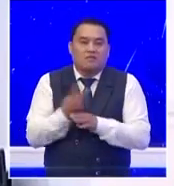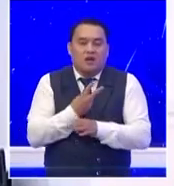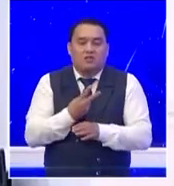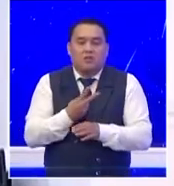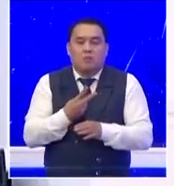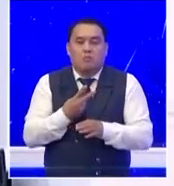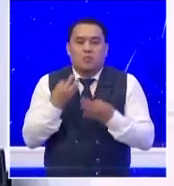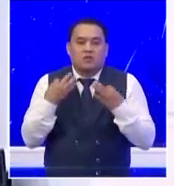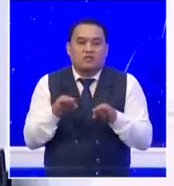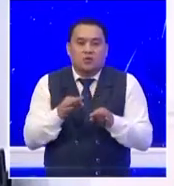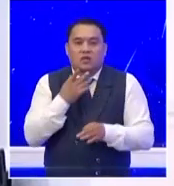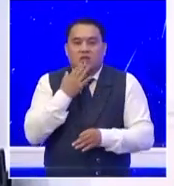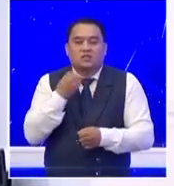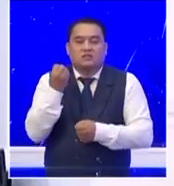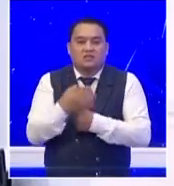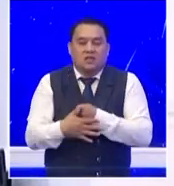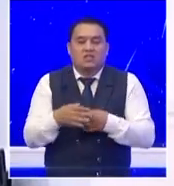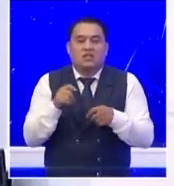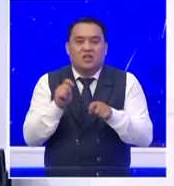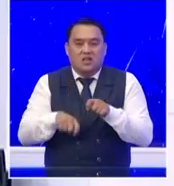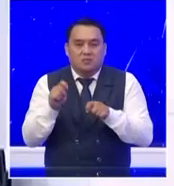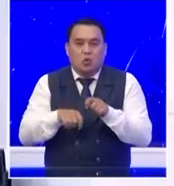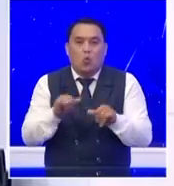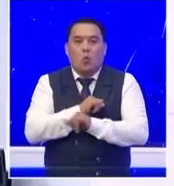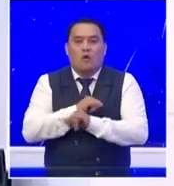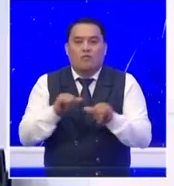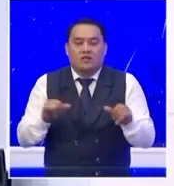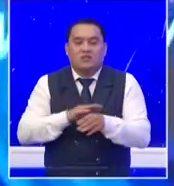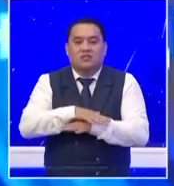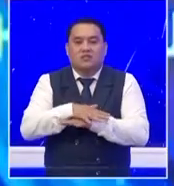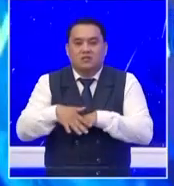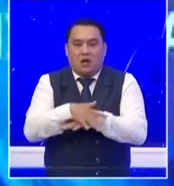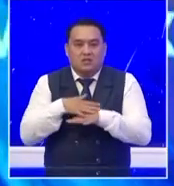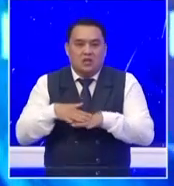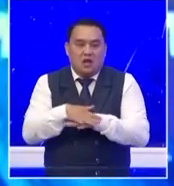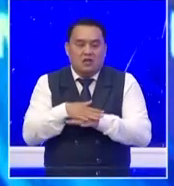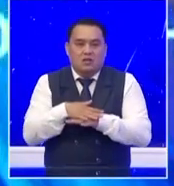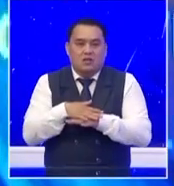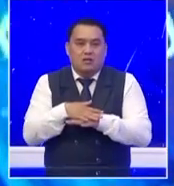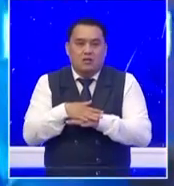повысить пропускную мощность в Национальном центре экспертизы и увеличить охват населения тестированием на